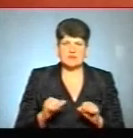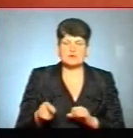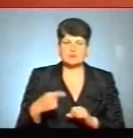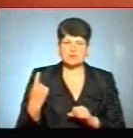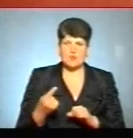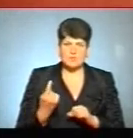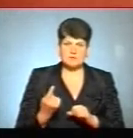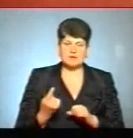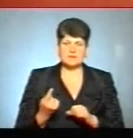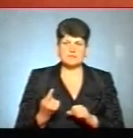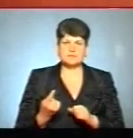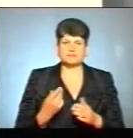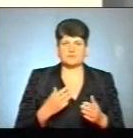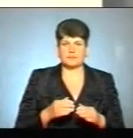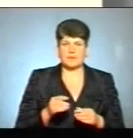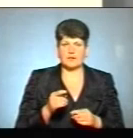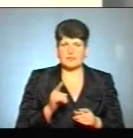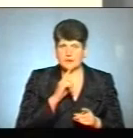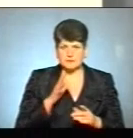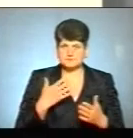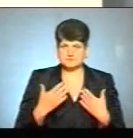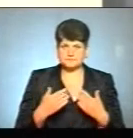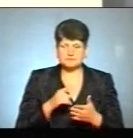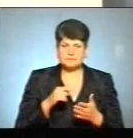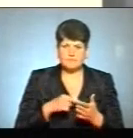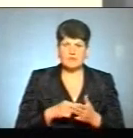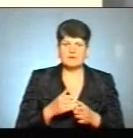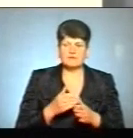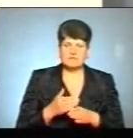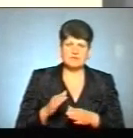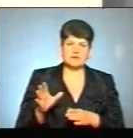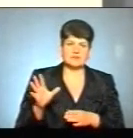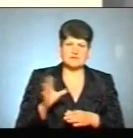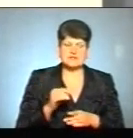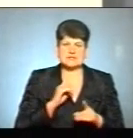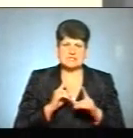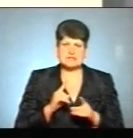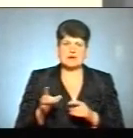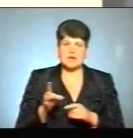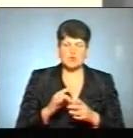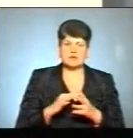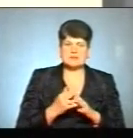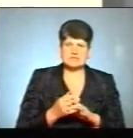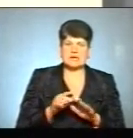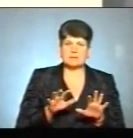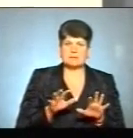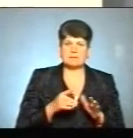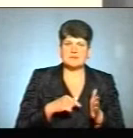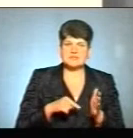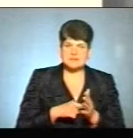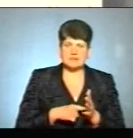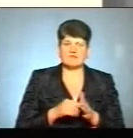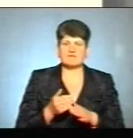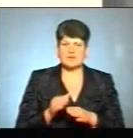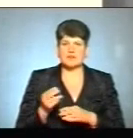області віднеслися серйозністю до цього питання, тобто виділені майже на всіх сесіях районних рад, сільських, міських, місцевих рад,